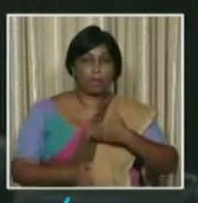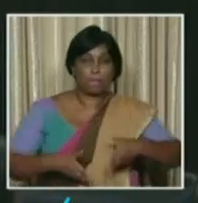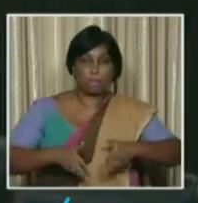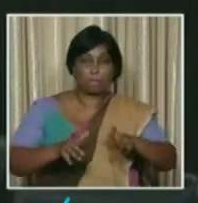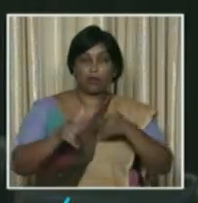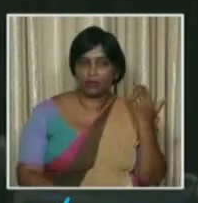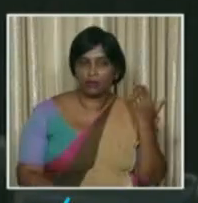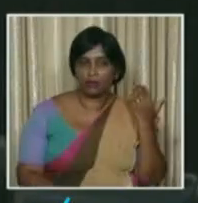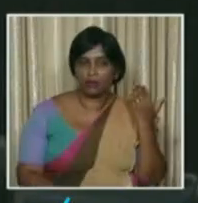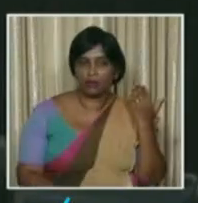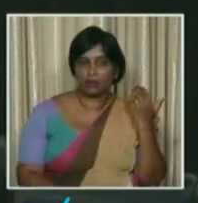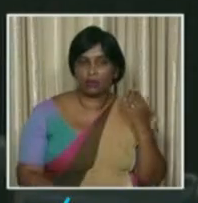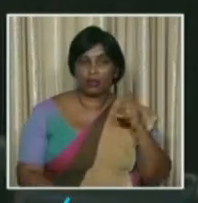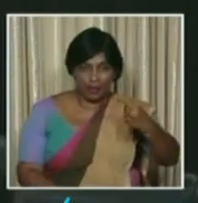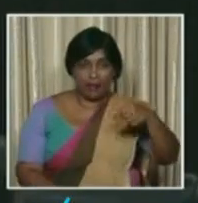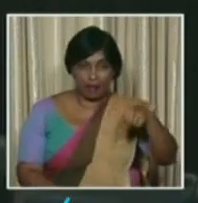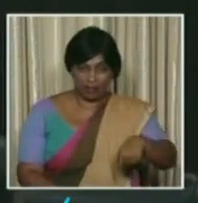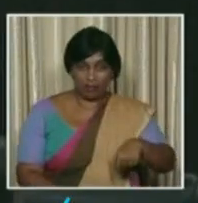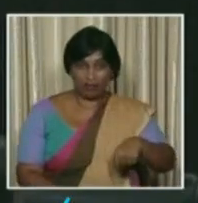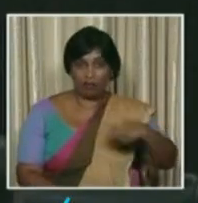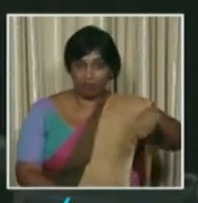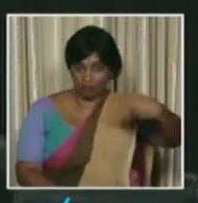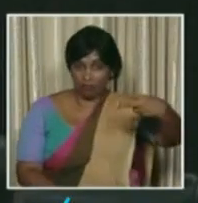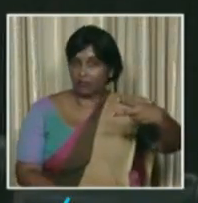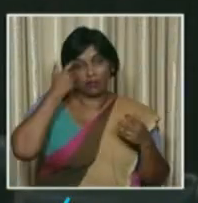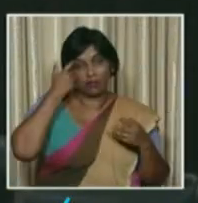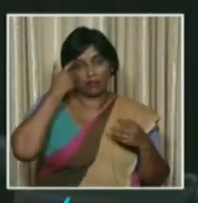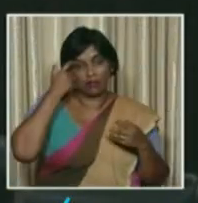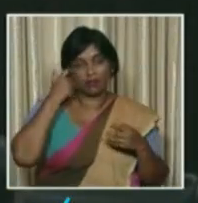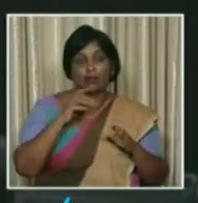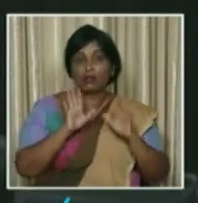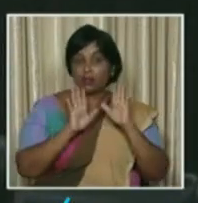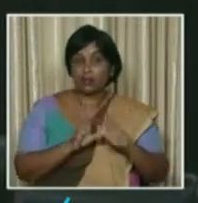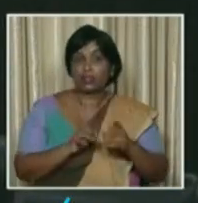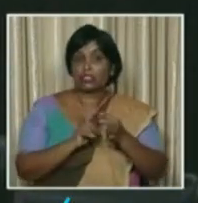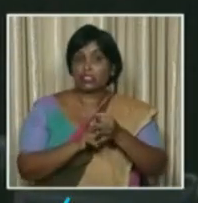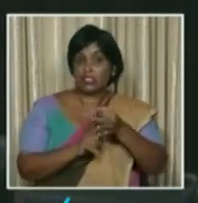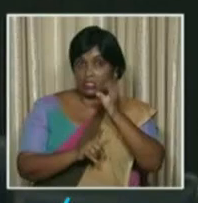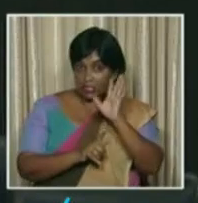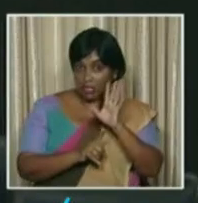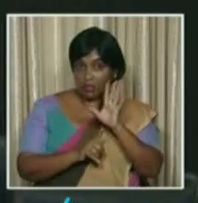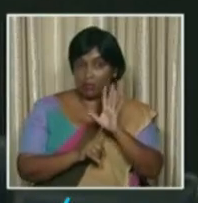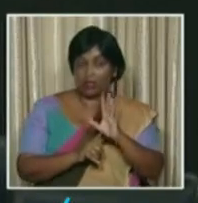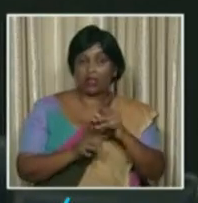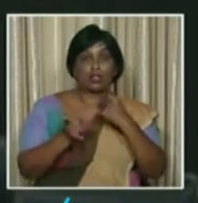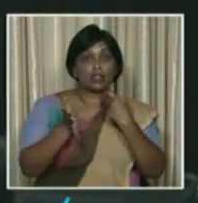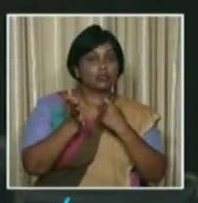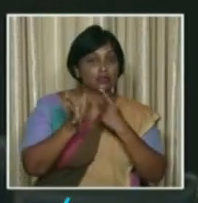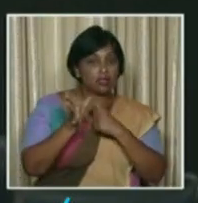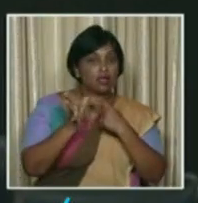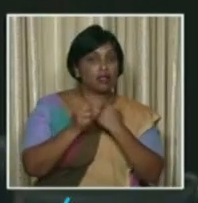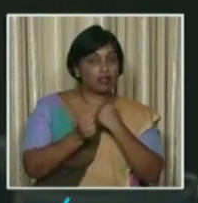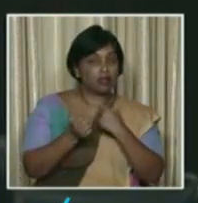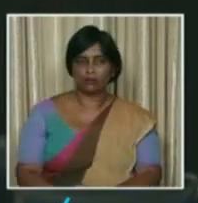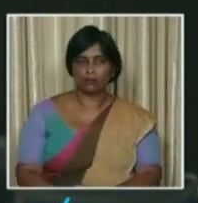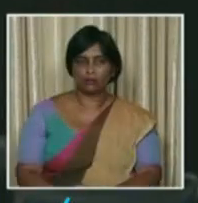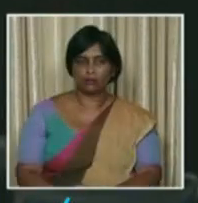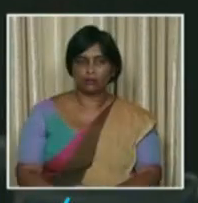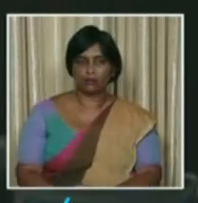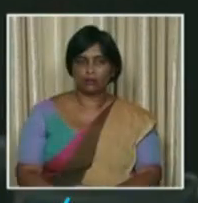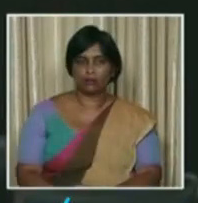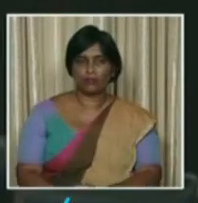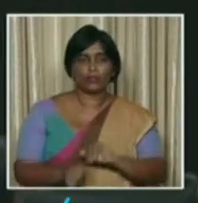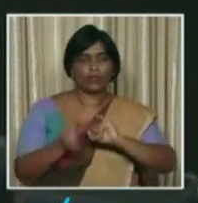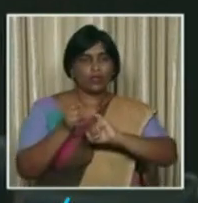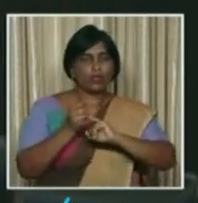මරලා දාන්න පුළුවන් ඒක හෙටද අදද අනිද්දාද කියන එක දන්නේ නැහැ ඒකට ජනාධිපතිවරයාත් සාගල රත්නායක ඇත්තිඳලා වග කියන්නේ වෙයි